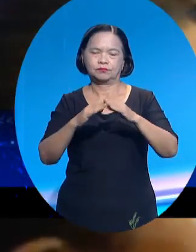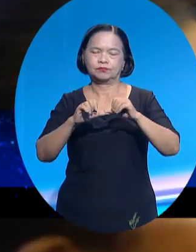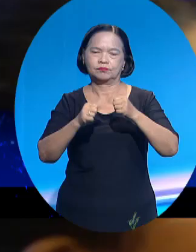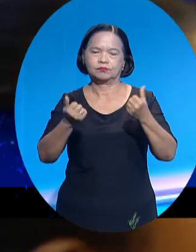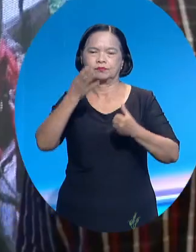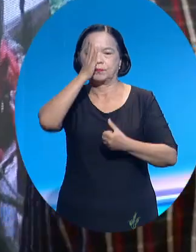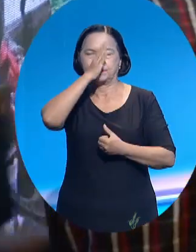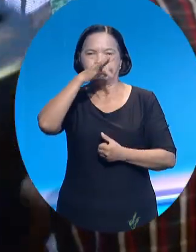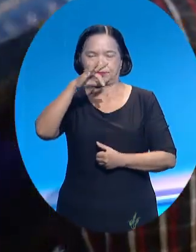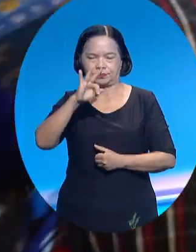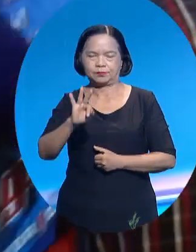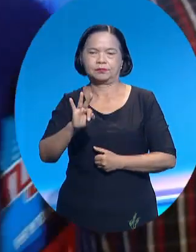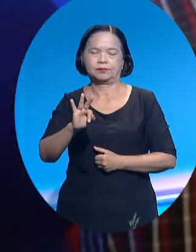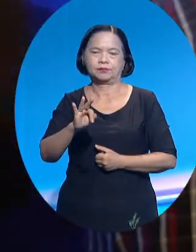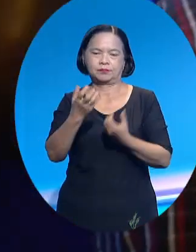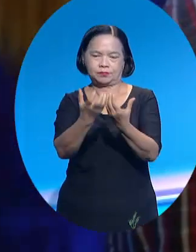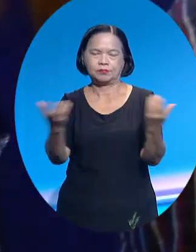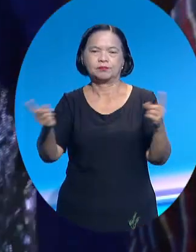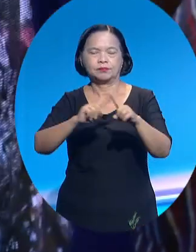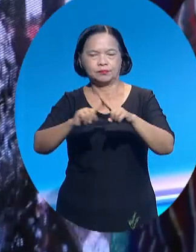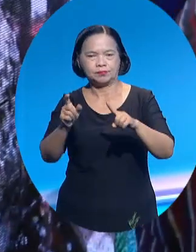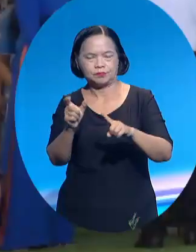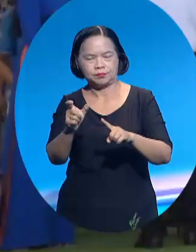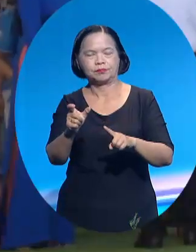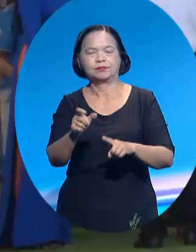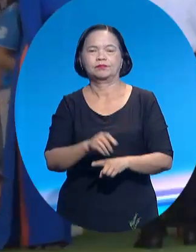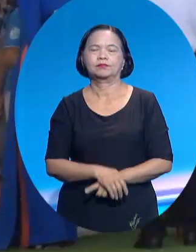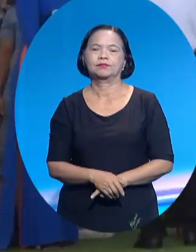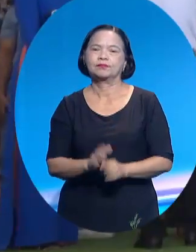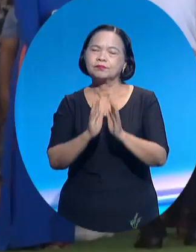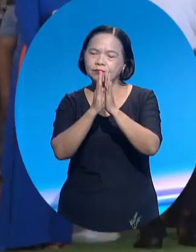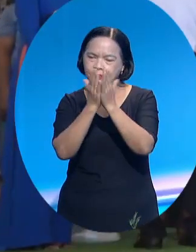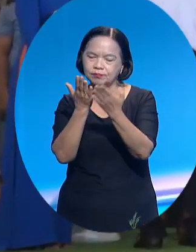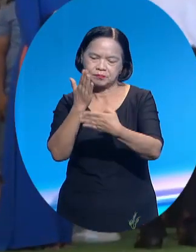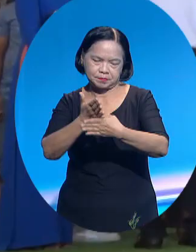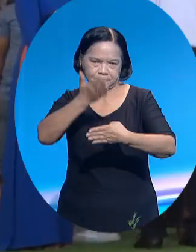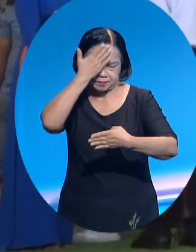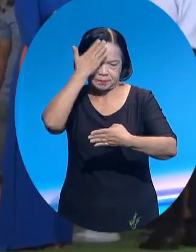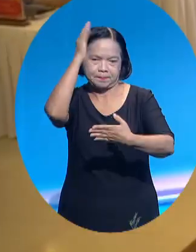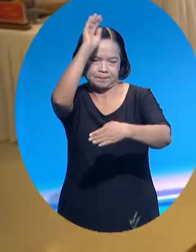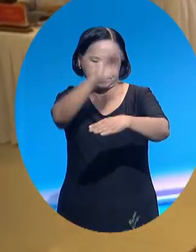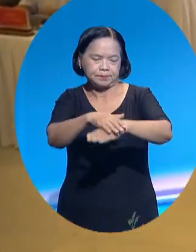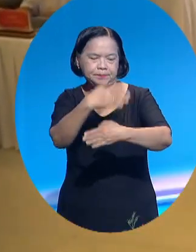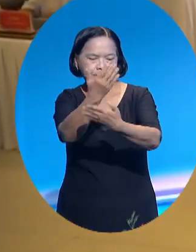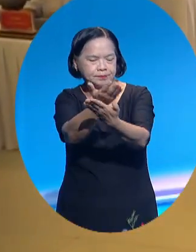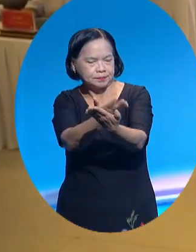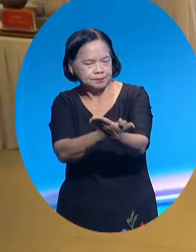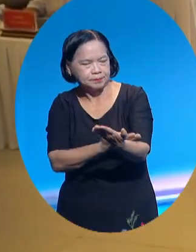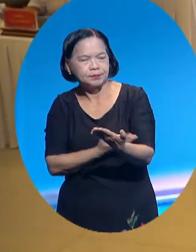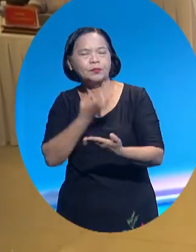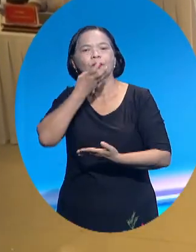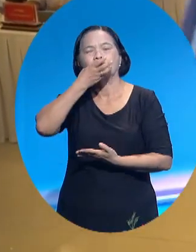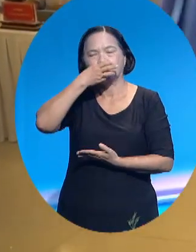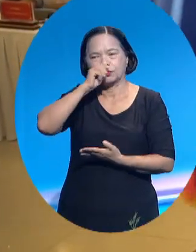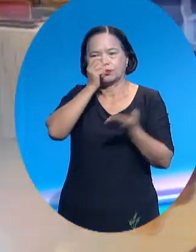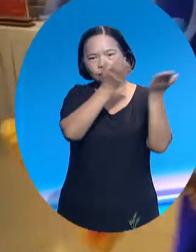bàn tỉnh Bình Thuận bao gồm các vật dụng thiết yếu pin Con Ó Cẩm n những điều cần đánh bắ hả S và một số lo thốc thiết